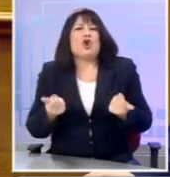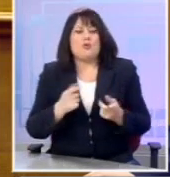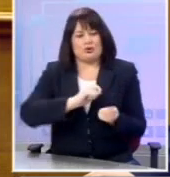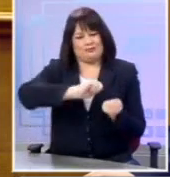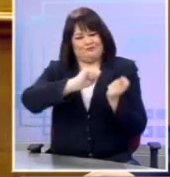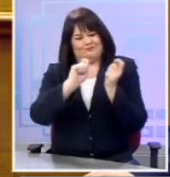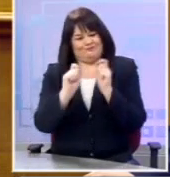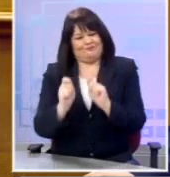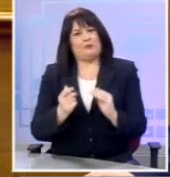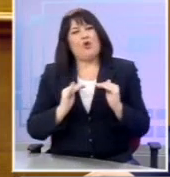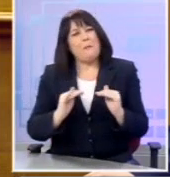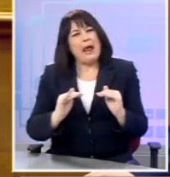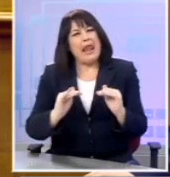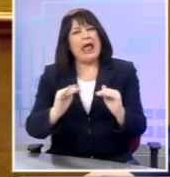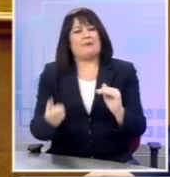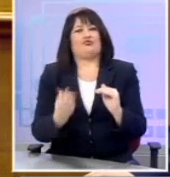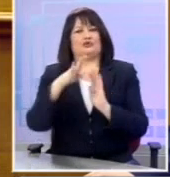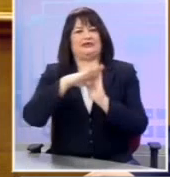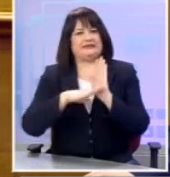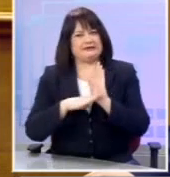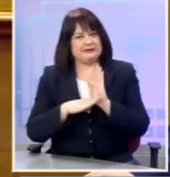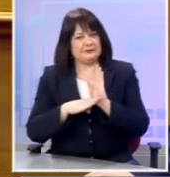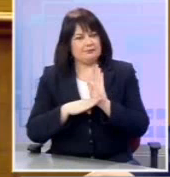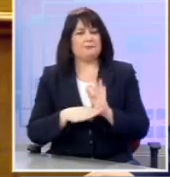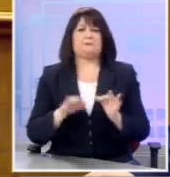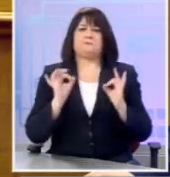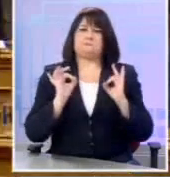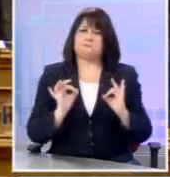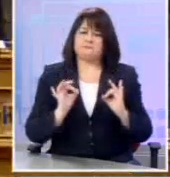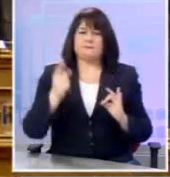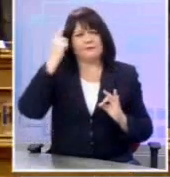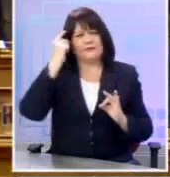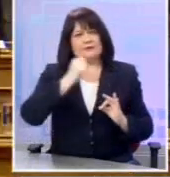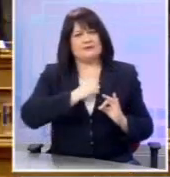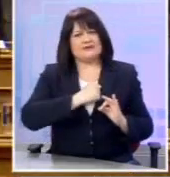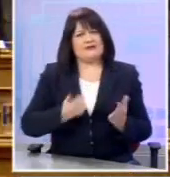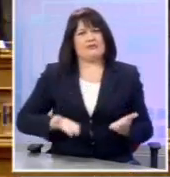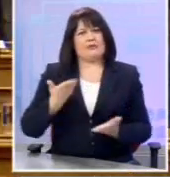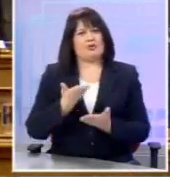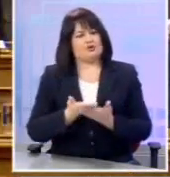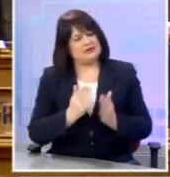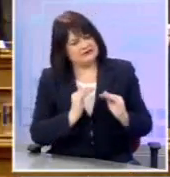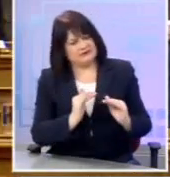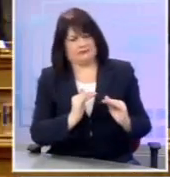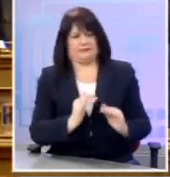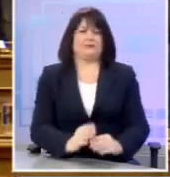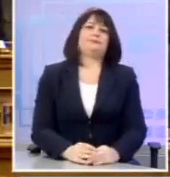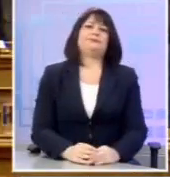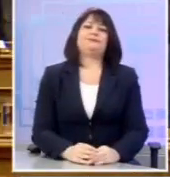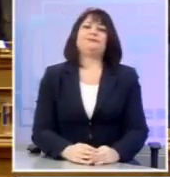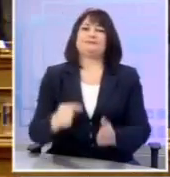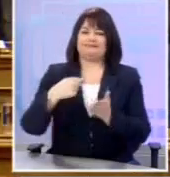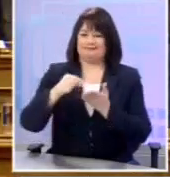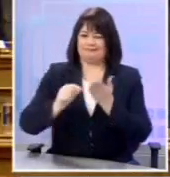στο νέο σύστημα, χωρίς βεβαίως να αλλοιώνουμε το πνεύμα και τη φιλοσοφία της πρότασής μας. Οι